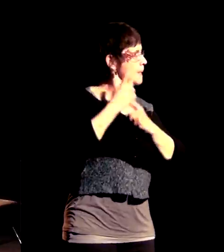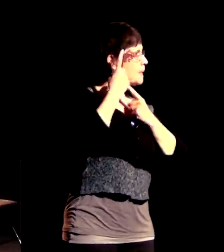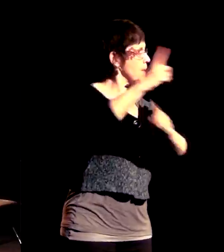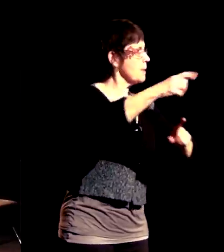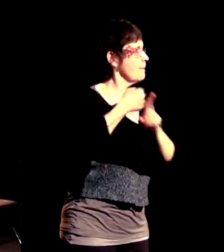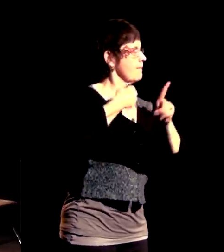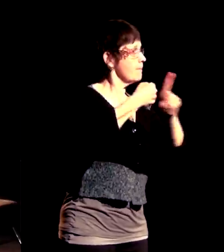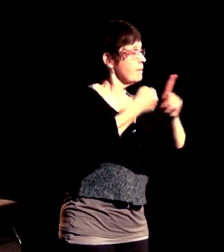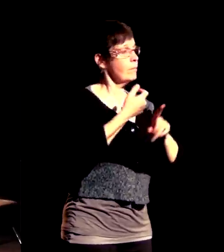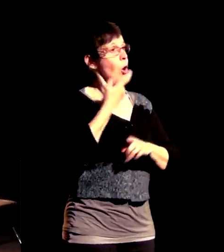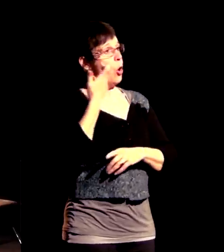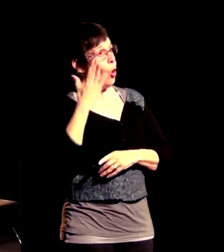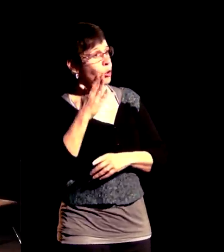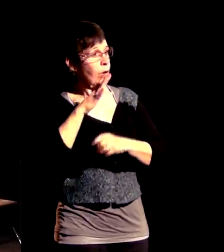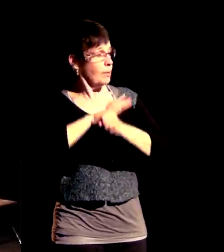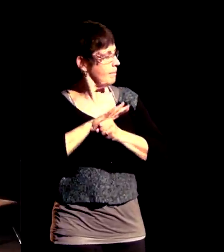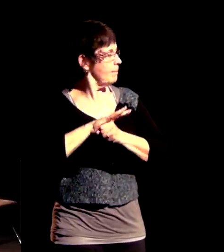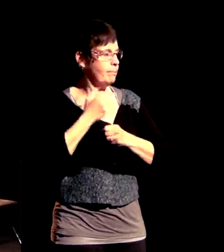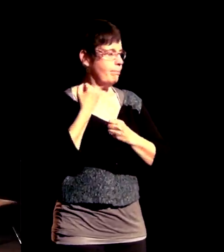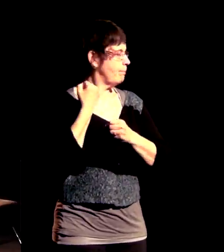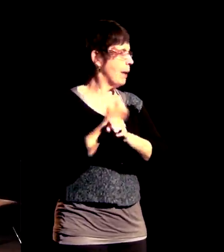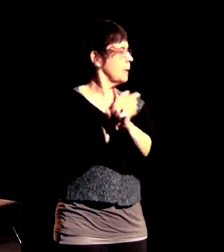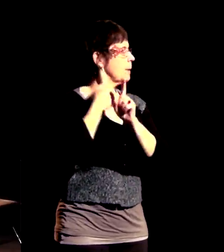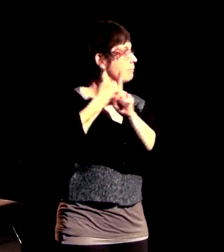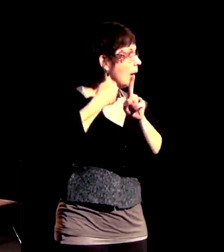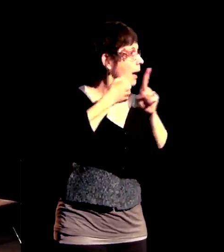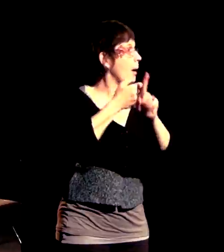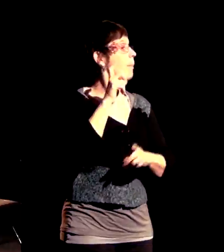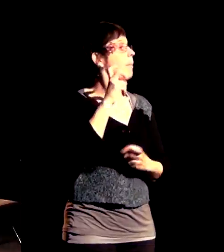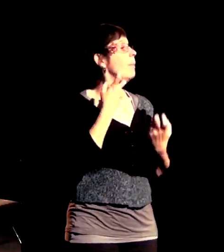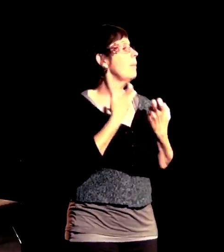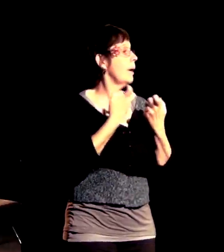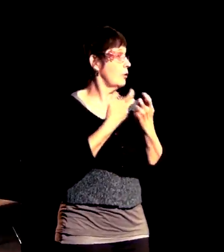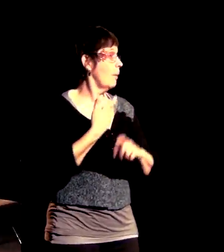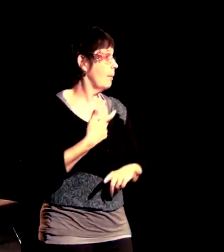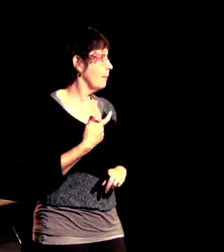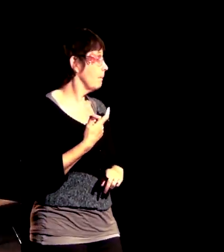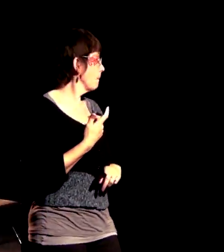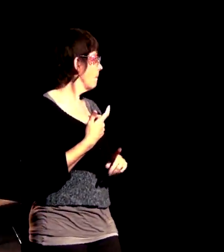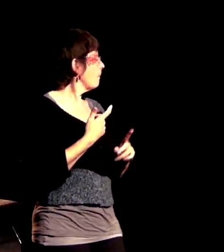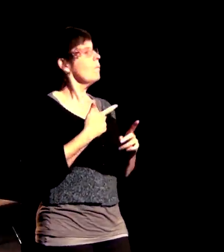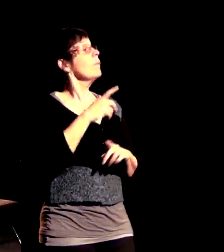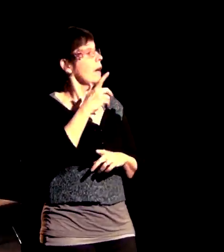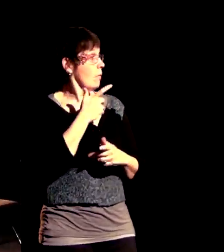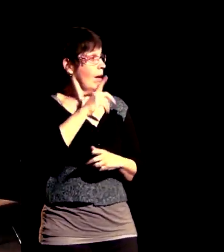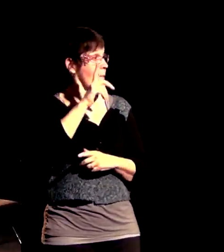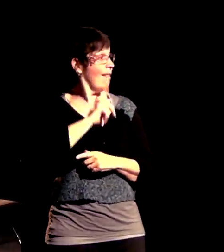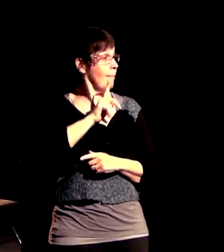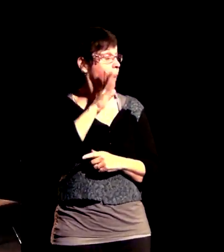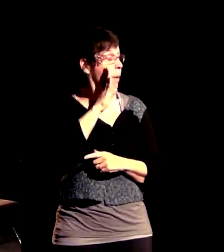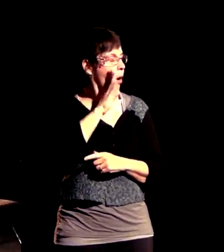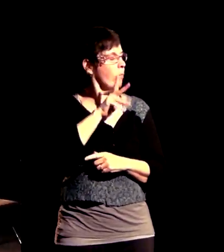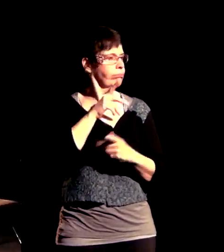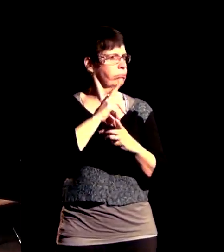et d'autres on n'a pas réussi à se battre. Elle dit par exemple, elle dit ta mère, j'ai eu un gros conflit avec ma maman féministe sur la question du voile, elle était contre